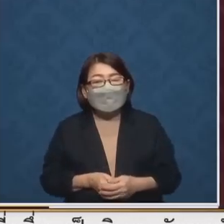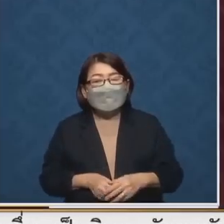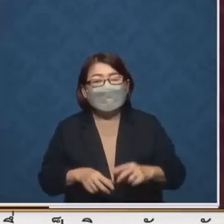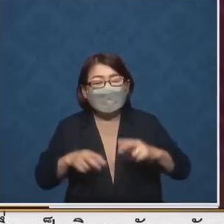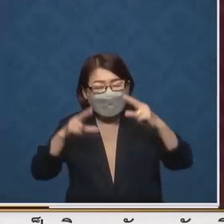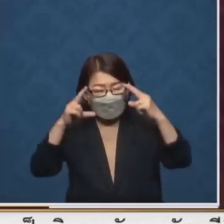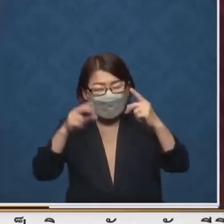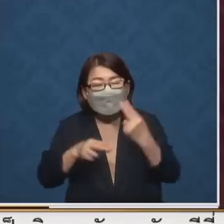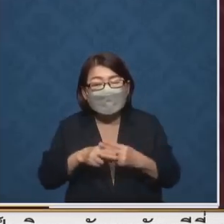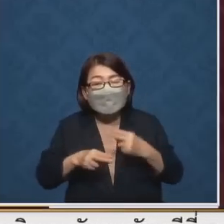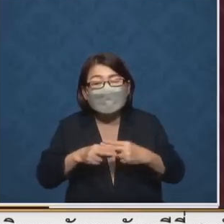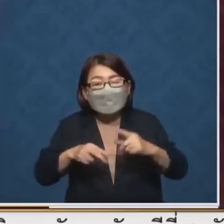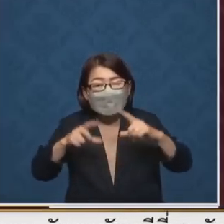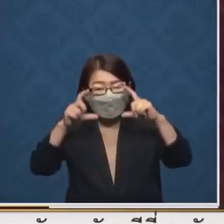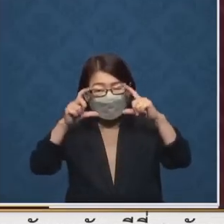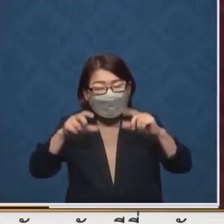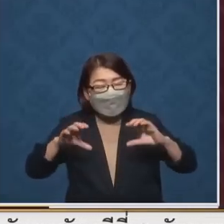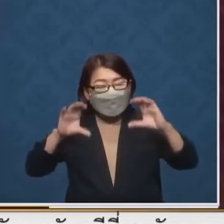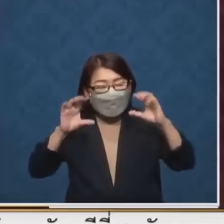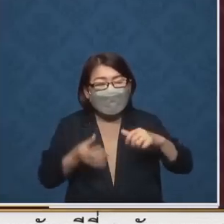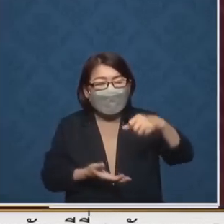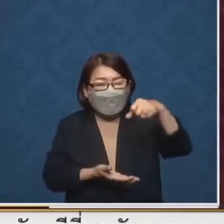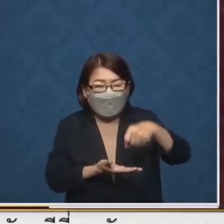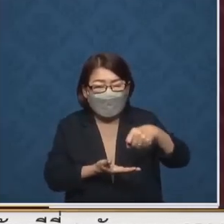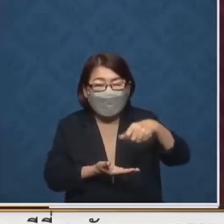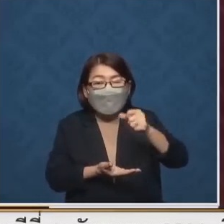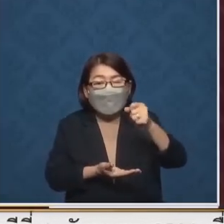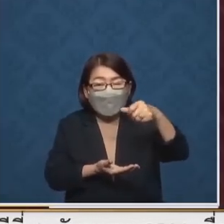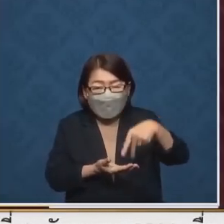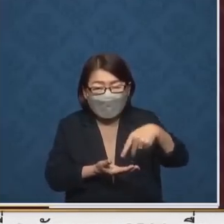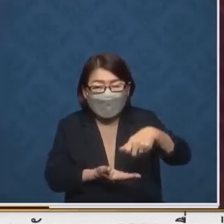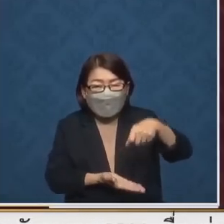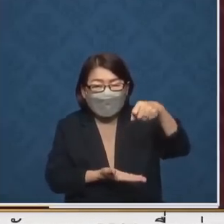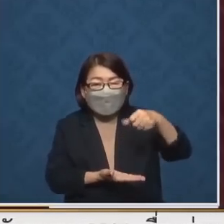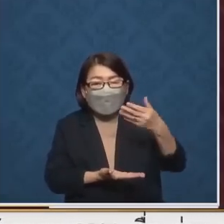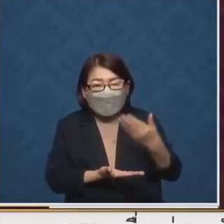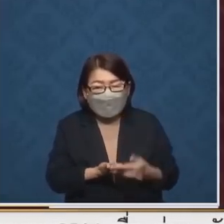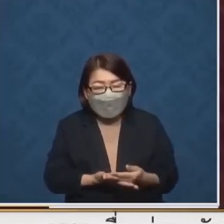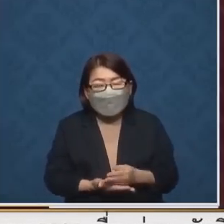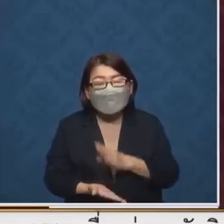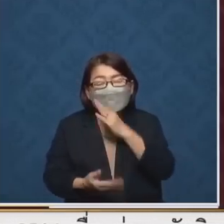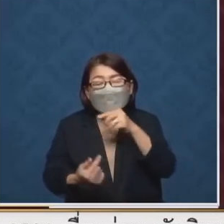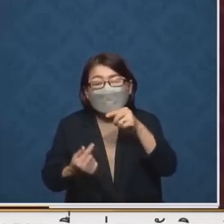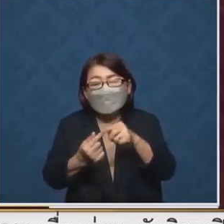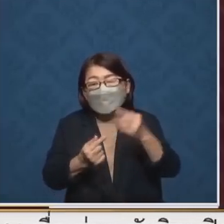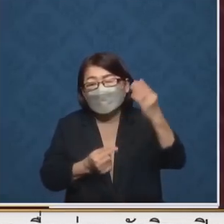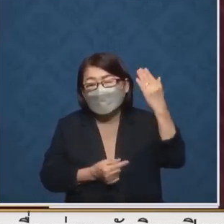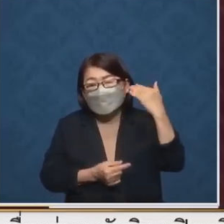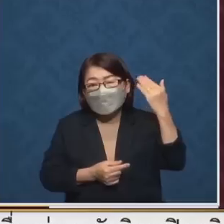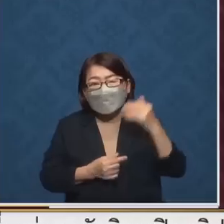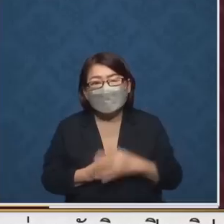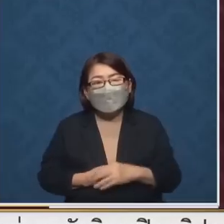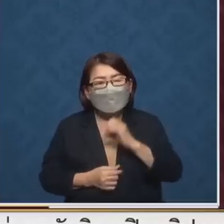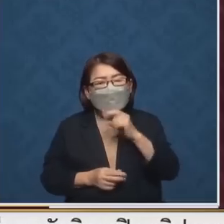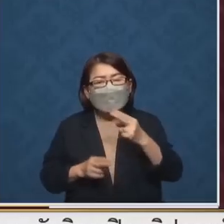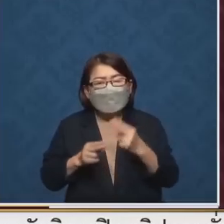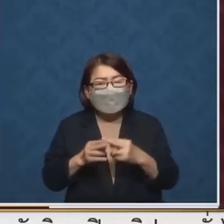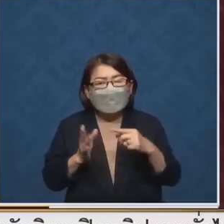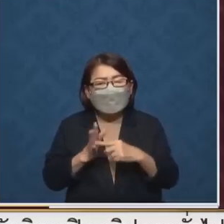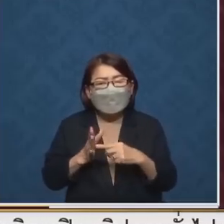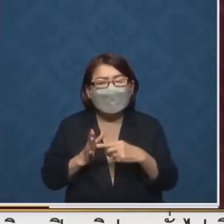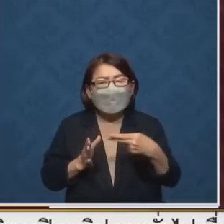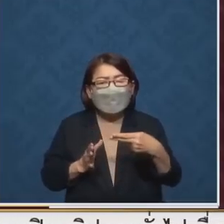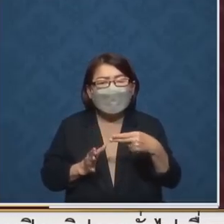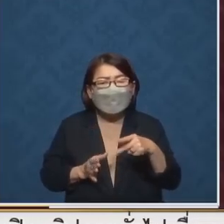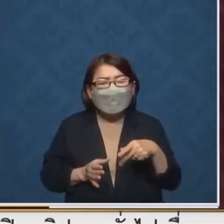ตังถาเป็นสมัยช่วงที่แล้วคนเข้ว่าแปแปวาข